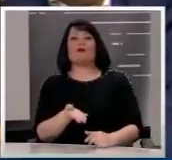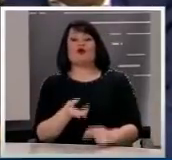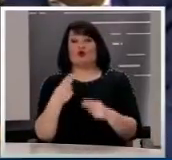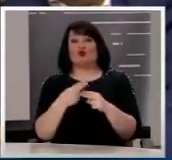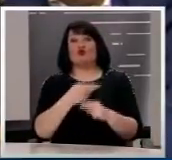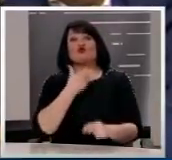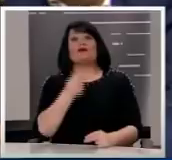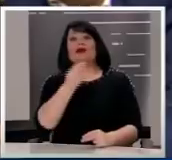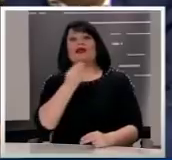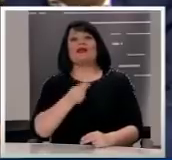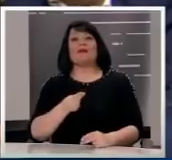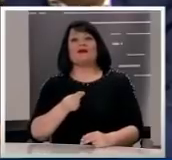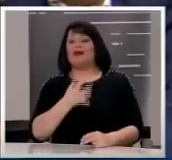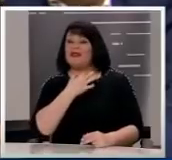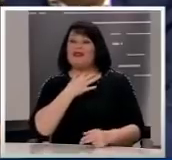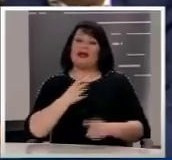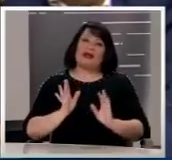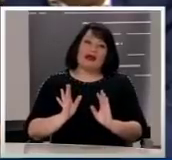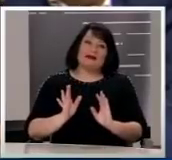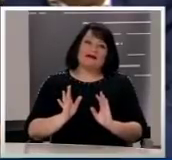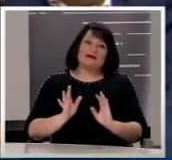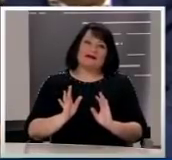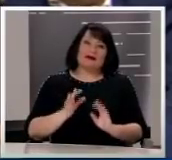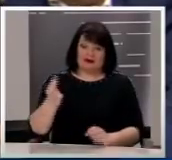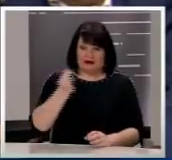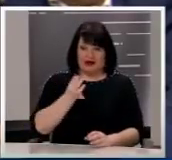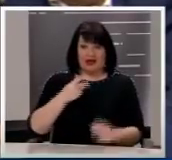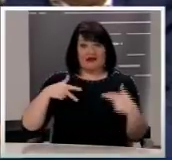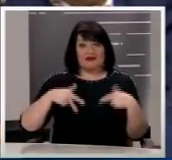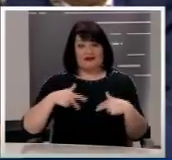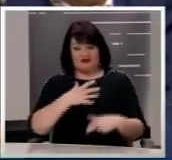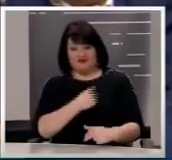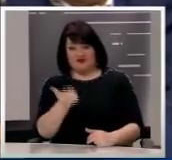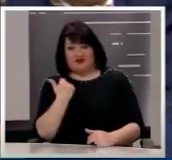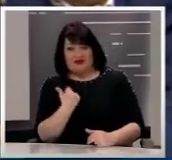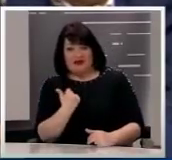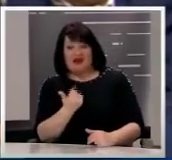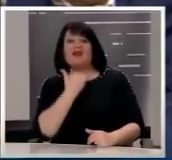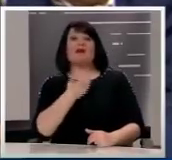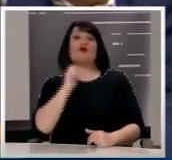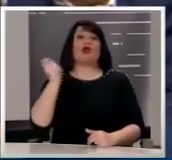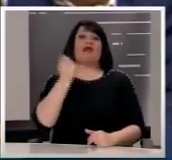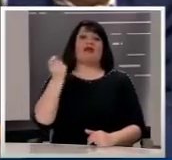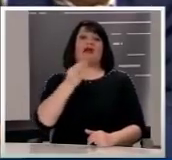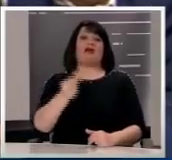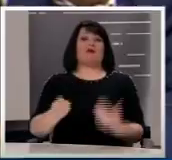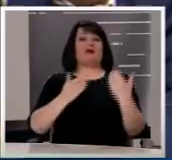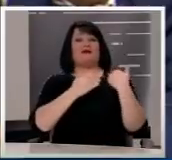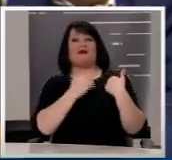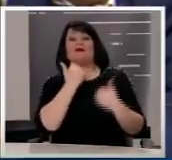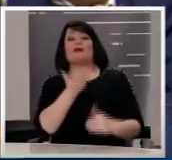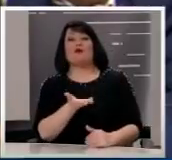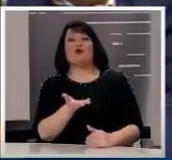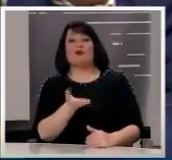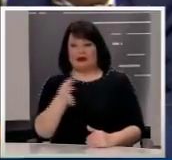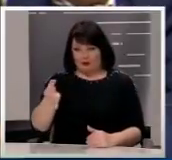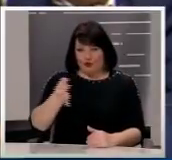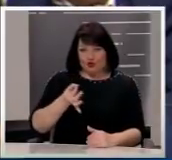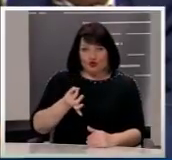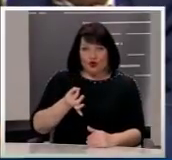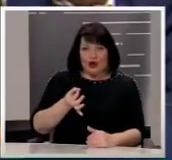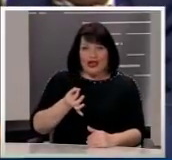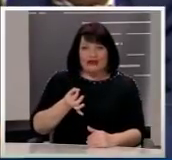κρίσιμα θέματα και να μιλάτε για μια κυβέρνηση αναξιόπιστη να χειριστεί τα εθνικά θέματα, διότι ουσιαστικά, όταν το λέτε αυτό,